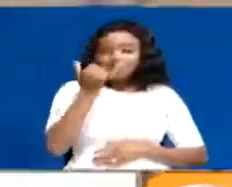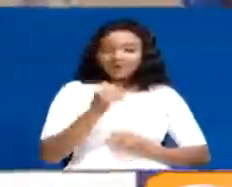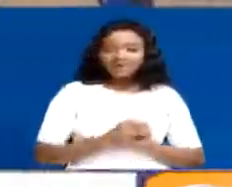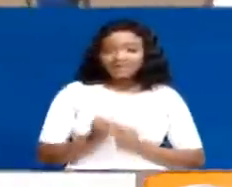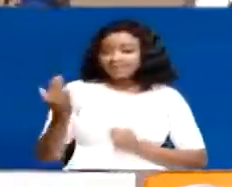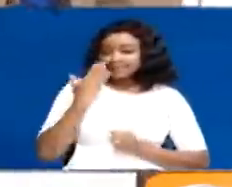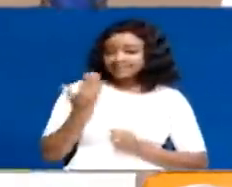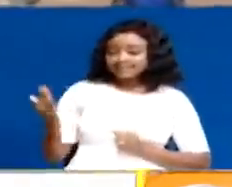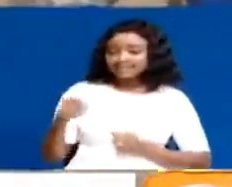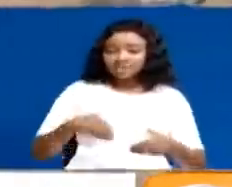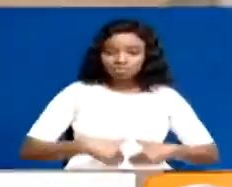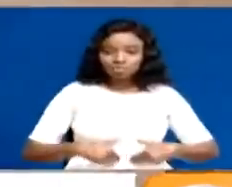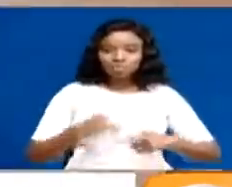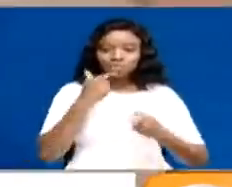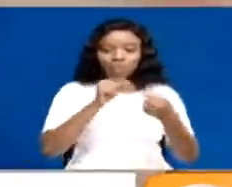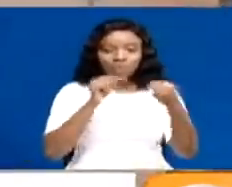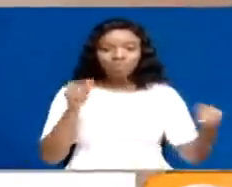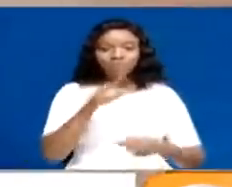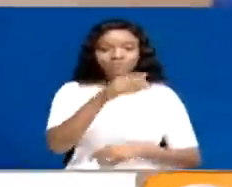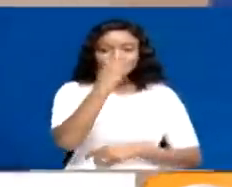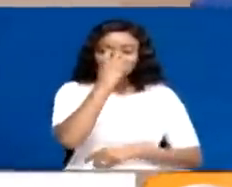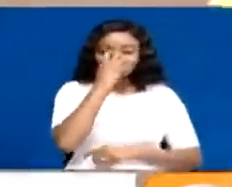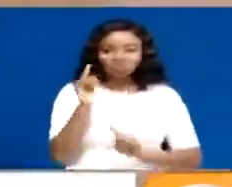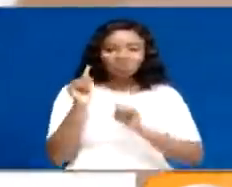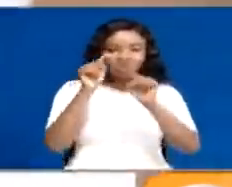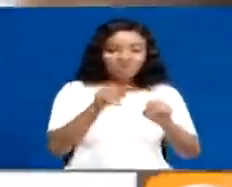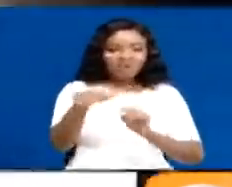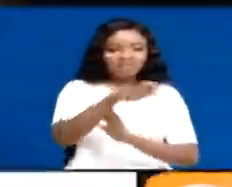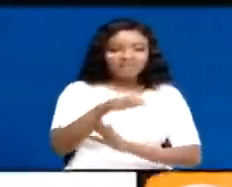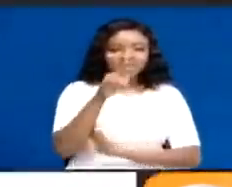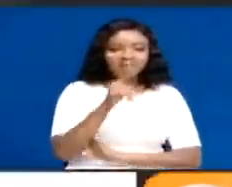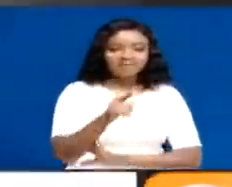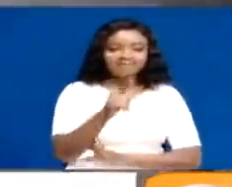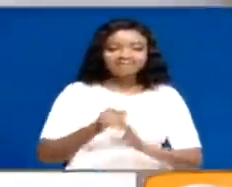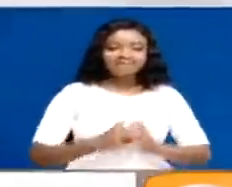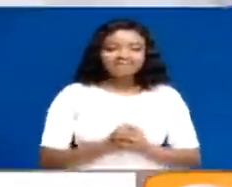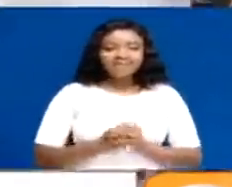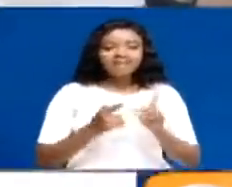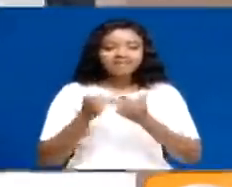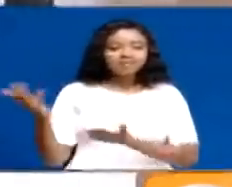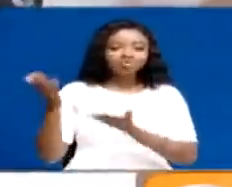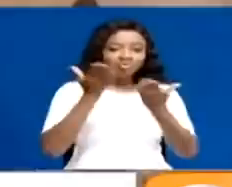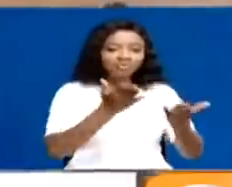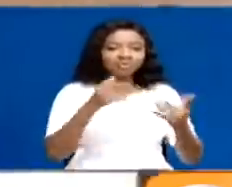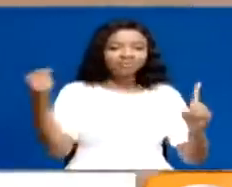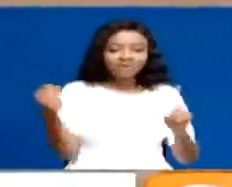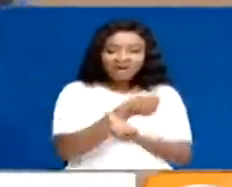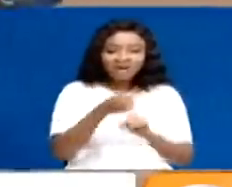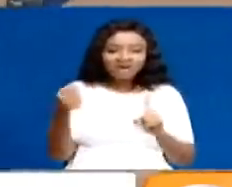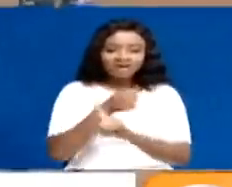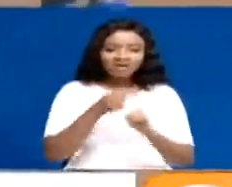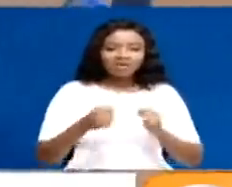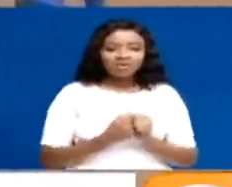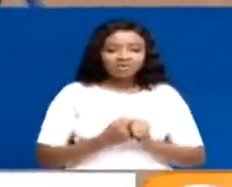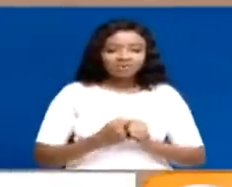kuwa vijana wanaompinga naibu rais walifika hapa kuzua vurumai kabla ya polisi kufika na